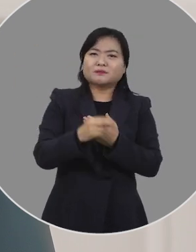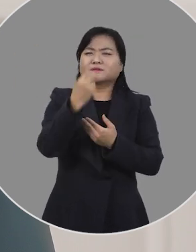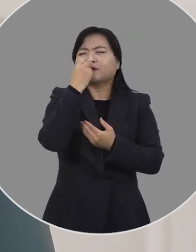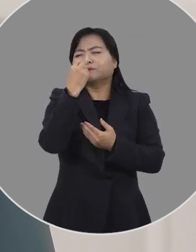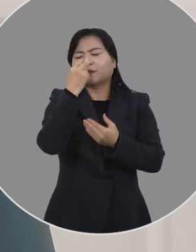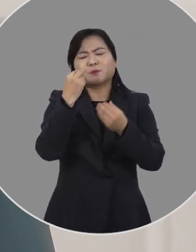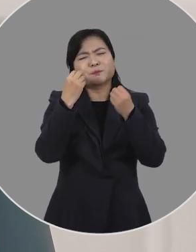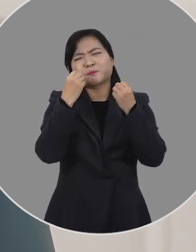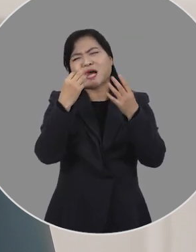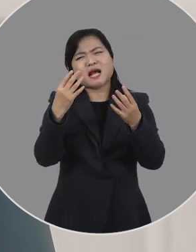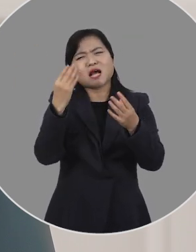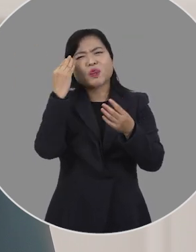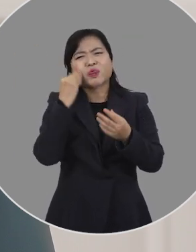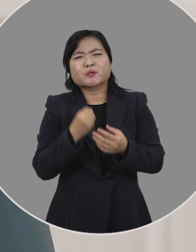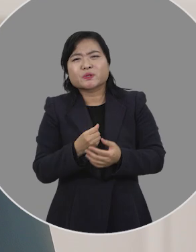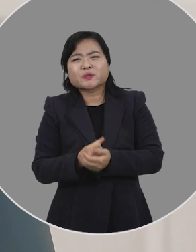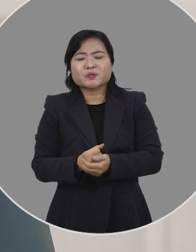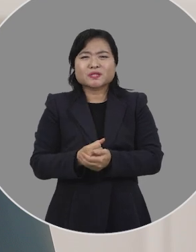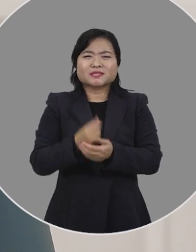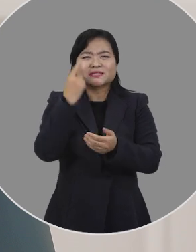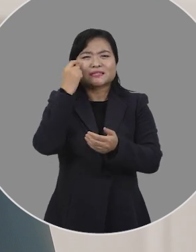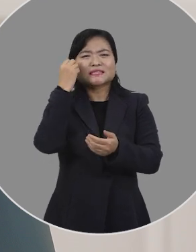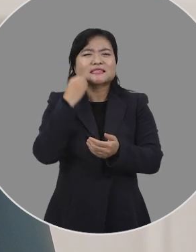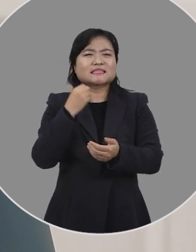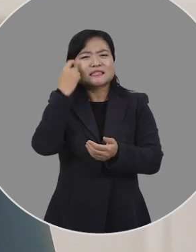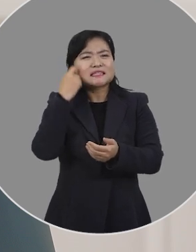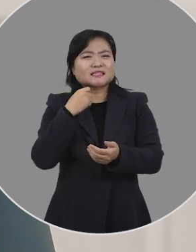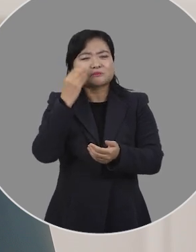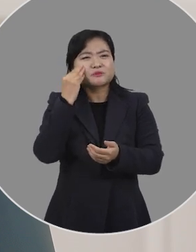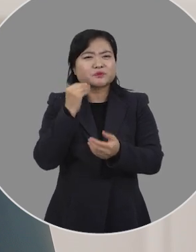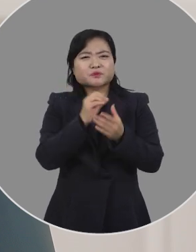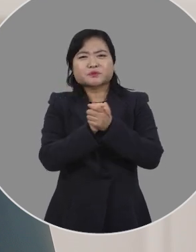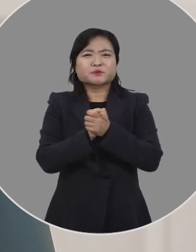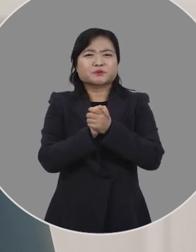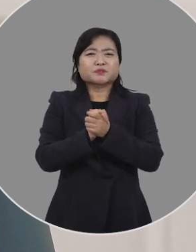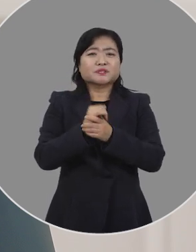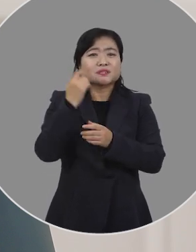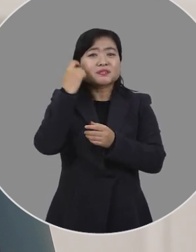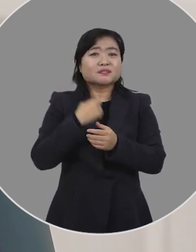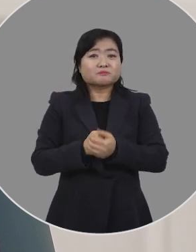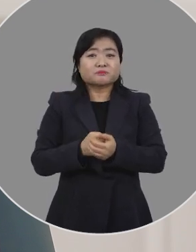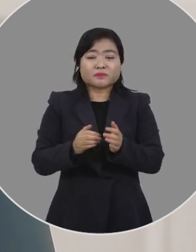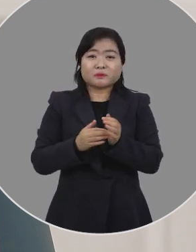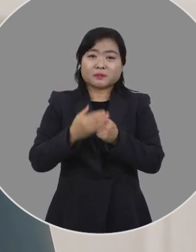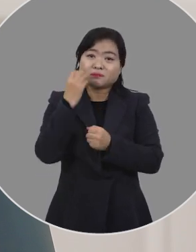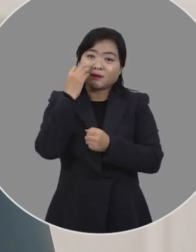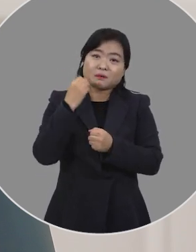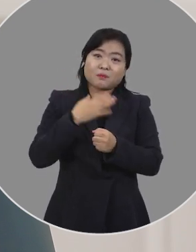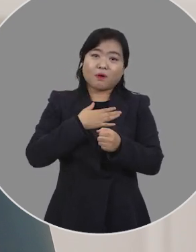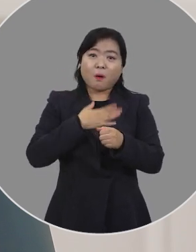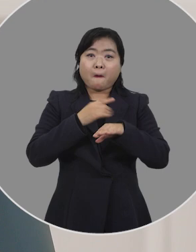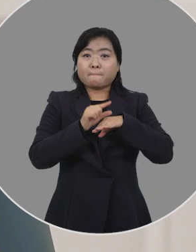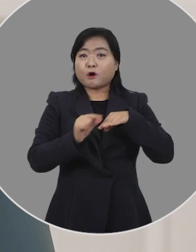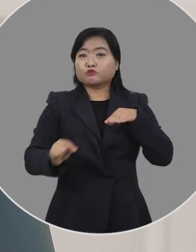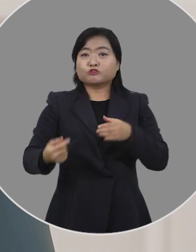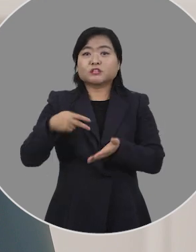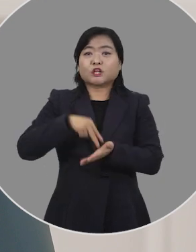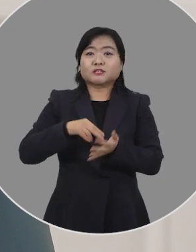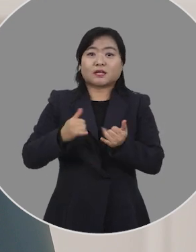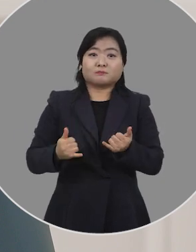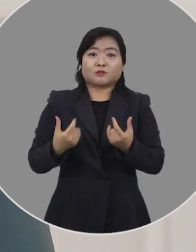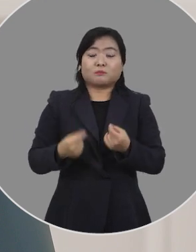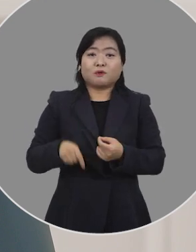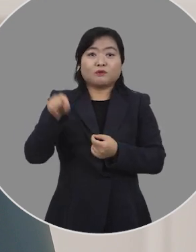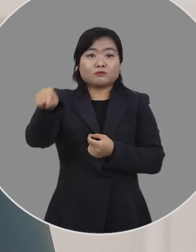냄새도 새로 와요. 우리의 친숙한 냄새가. 그러니까 저는 이상하게 이 그 변경에 선 사람처럼